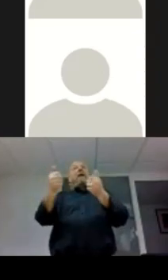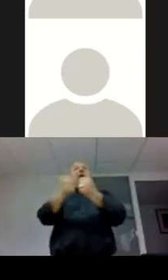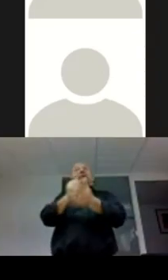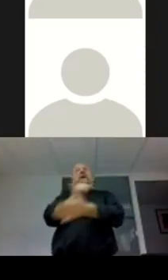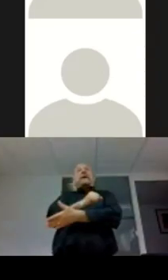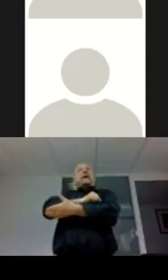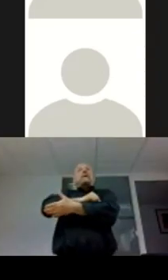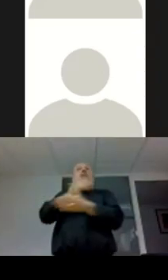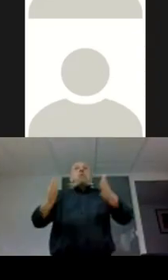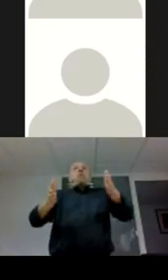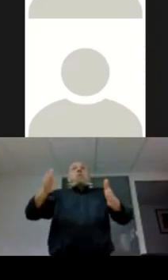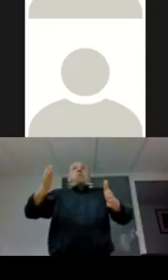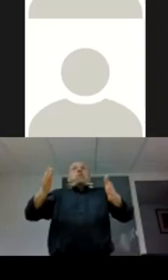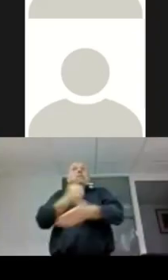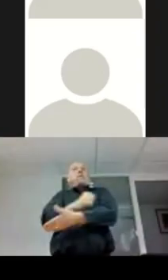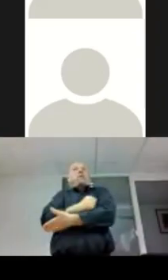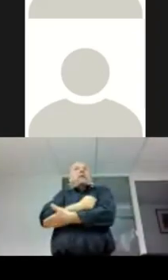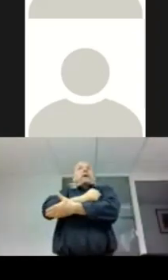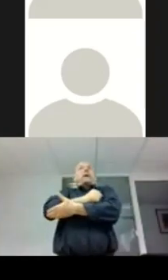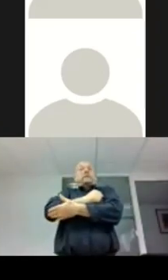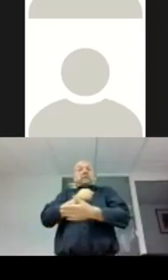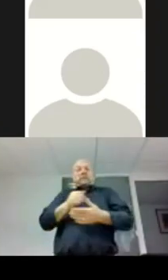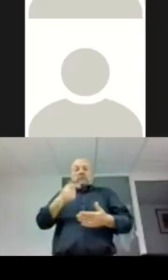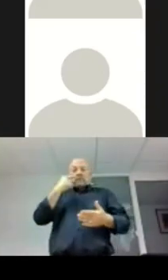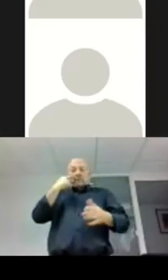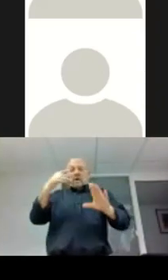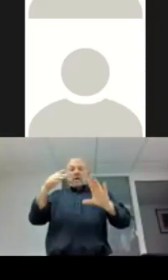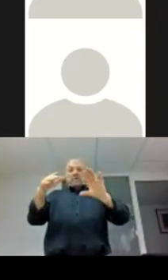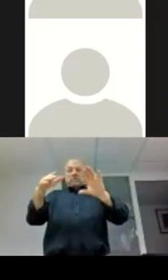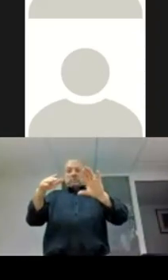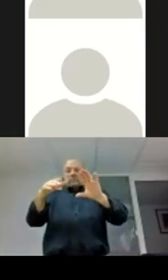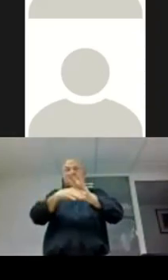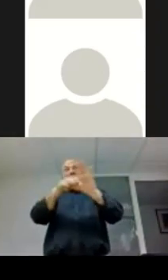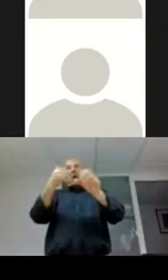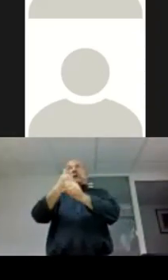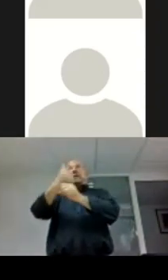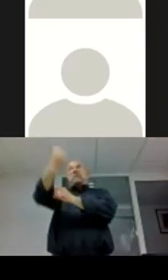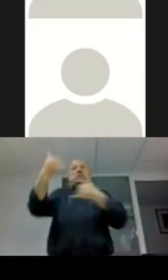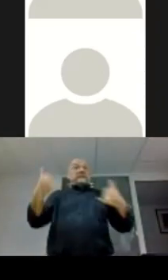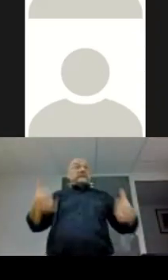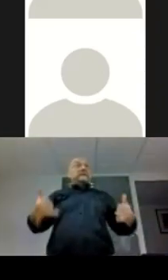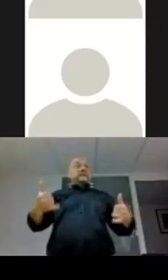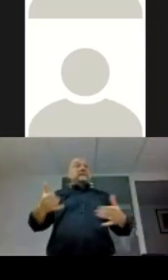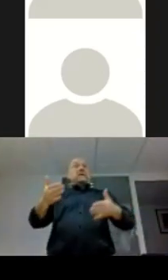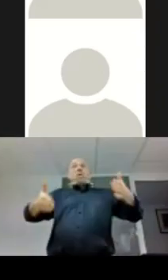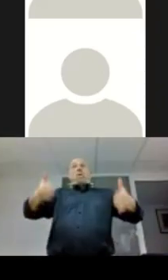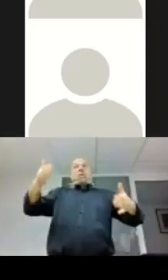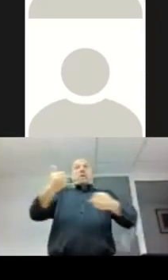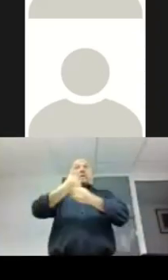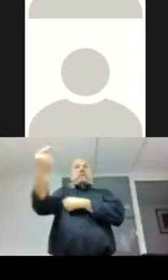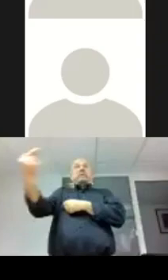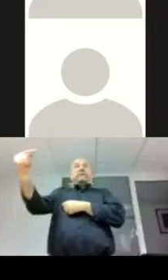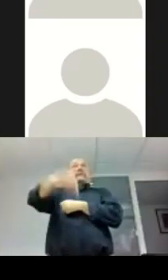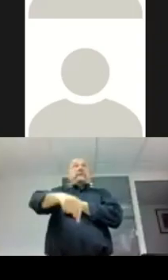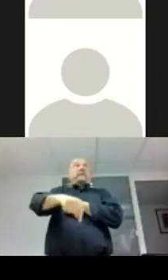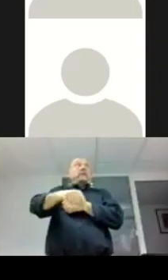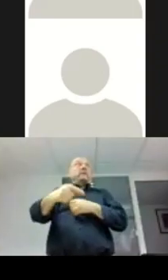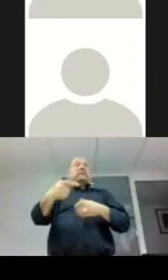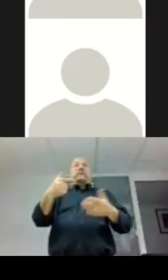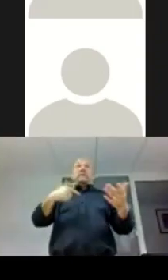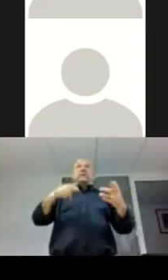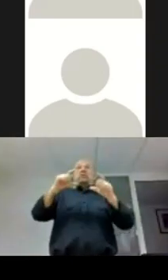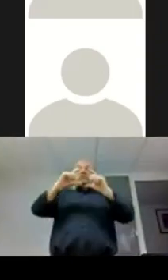maintenant l'assistance de robots qui seront disponibles sur la clinique à partir de l'année